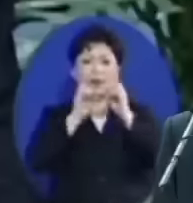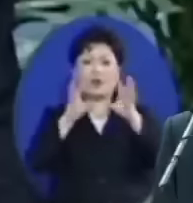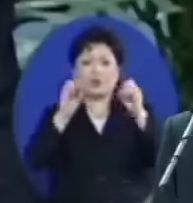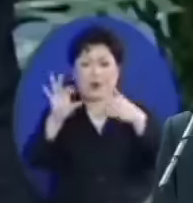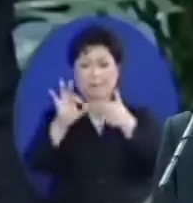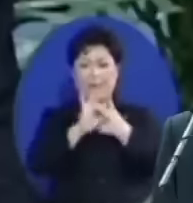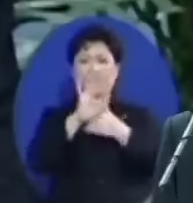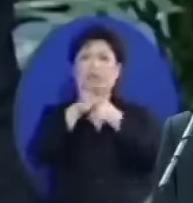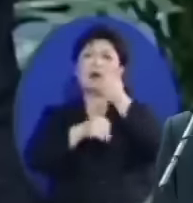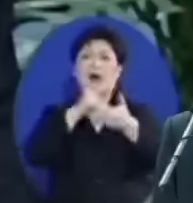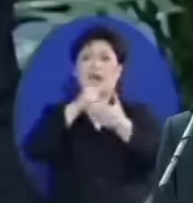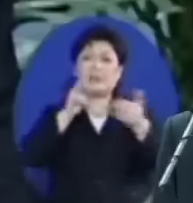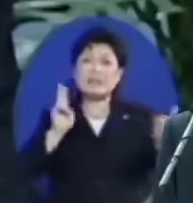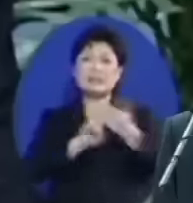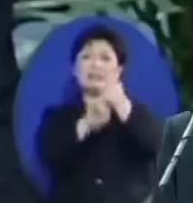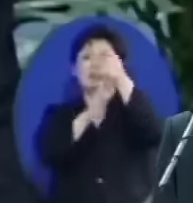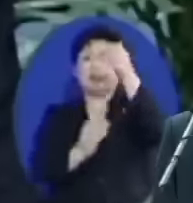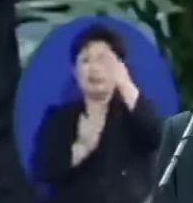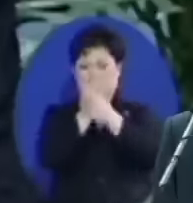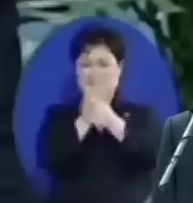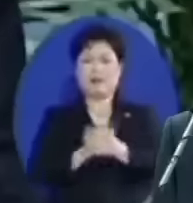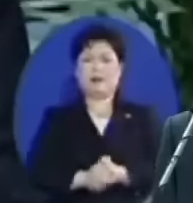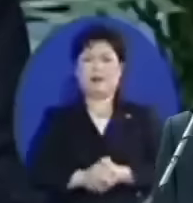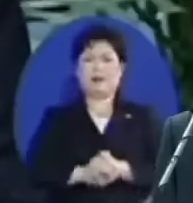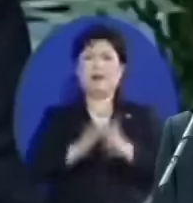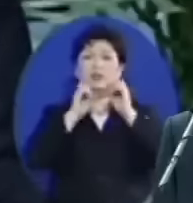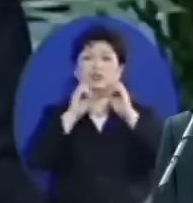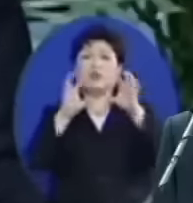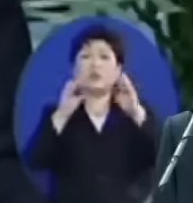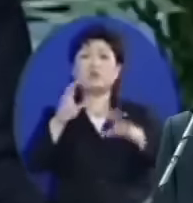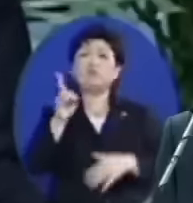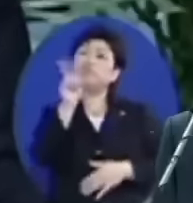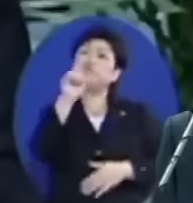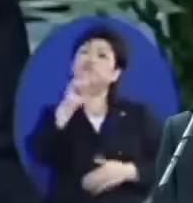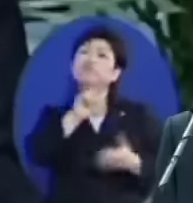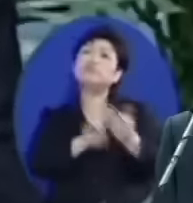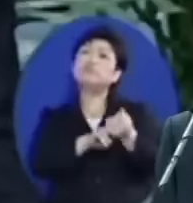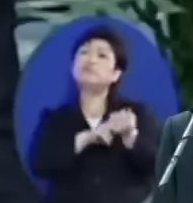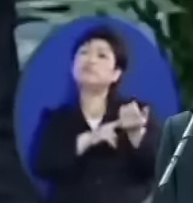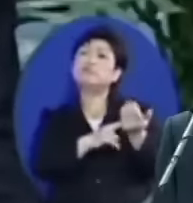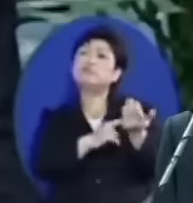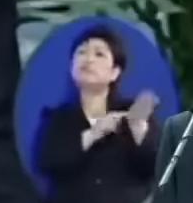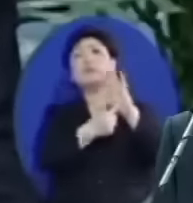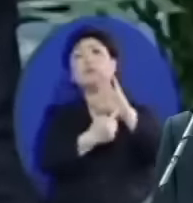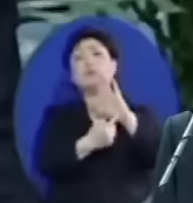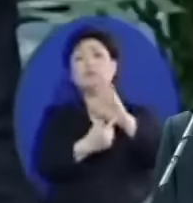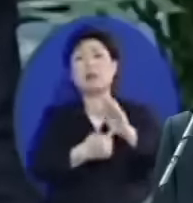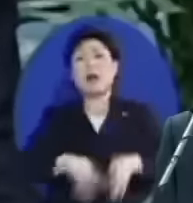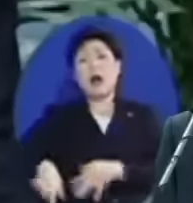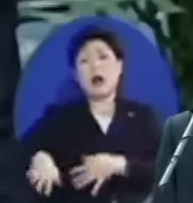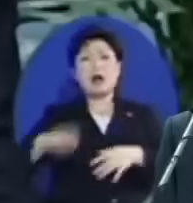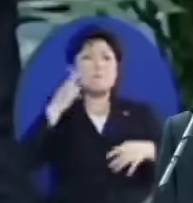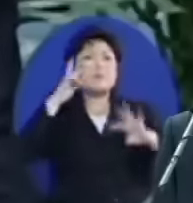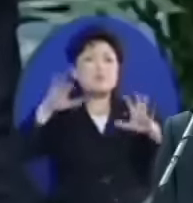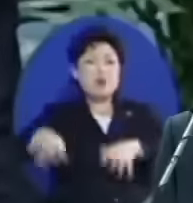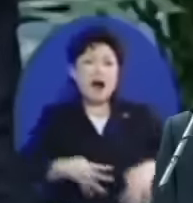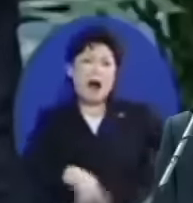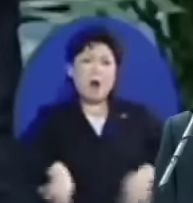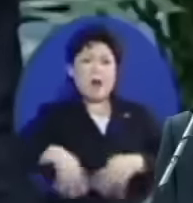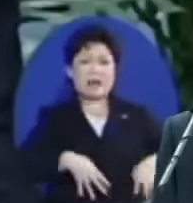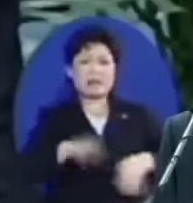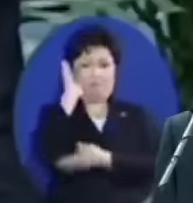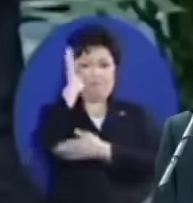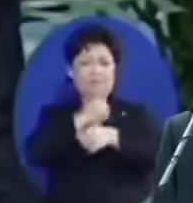전도하면 하나님의 기적이 일어나는 것입니다. 내가 이 전도한다고 무슨 기적이 일어나겠느냐. 하와이에서 제가 집회를 하는데 나를